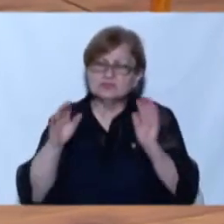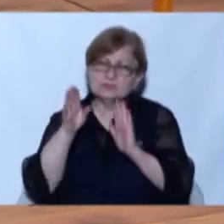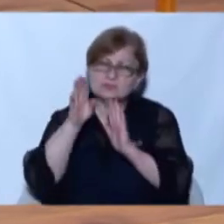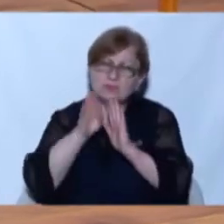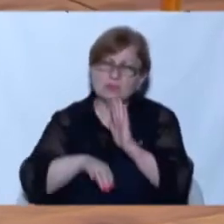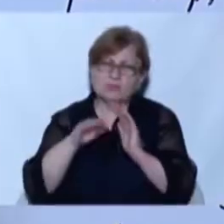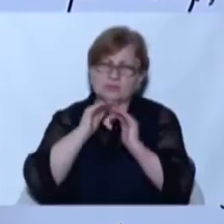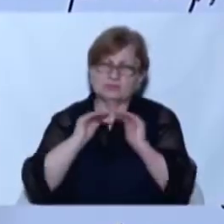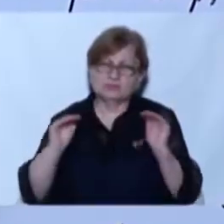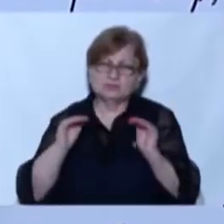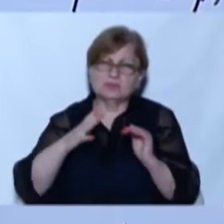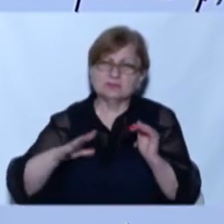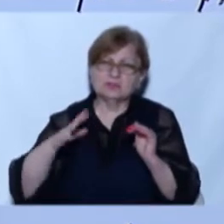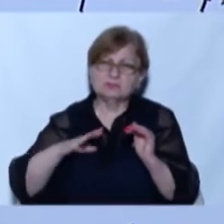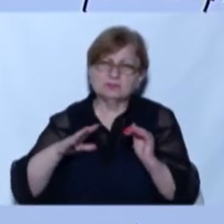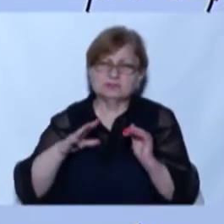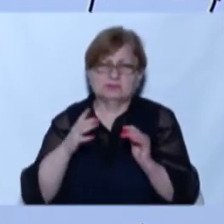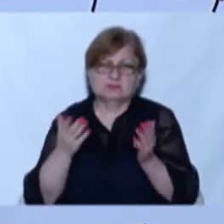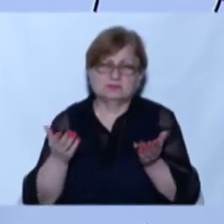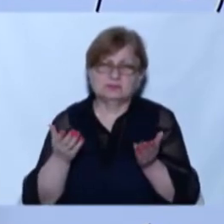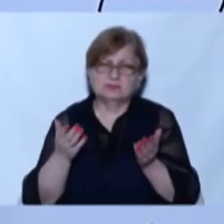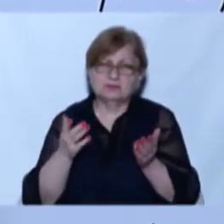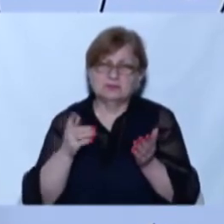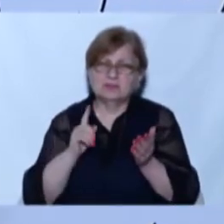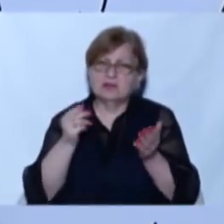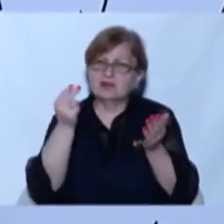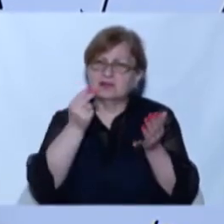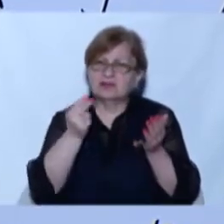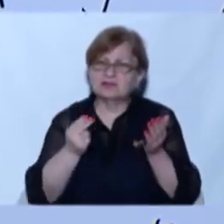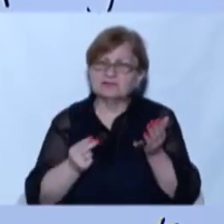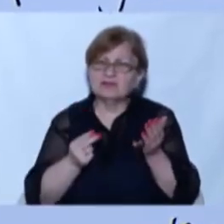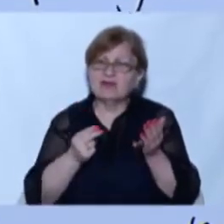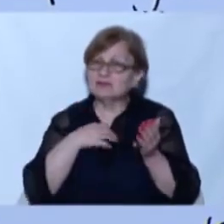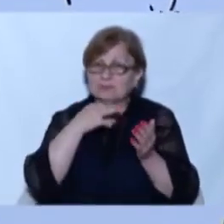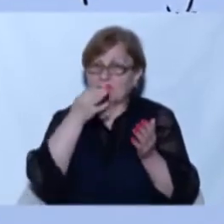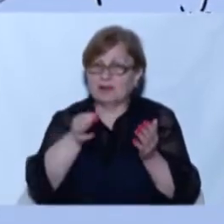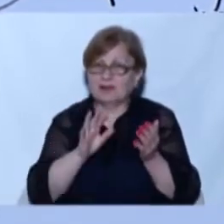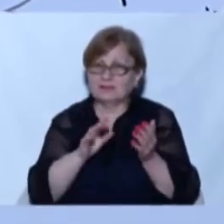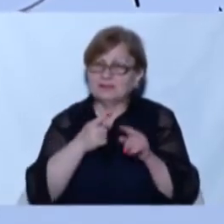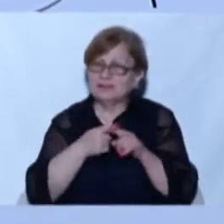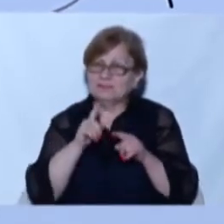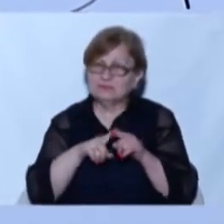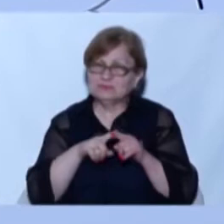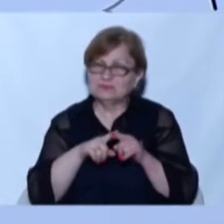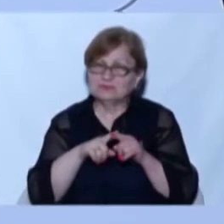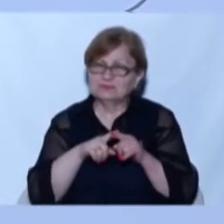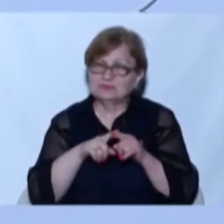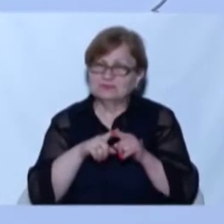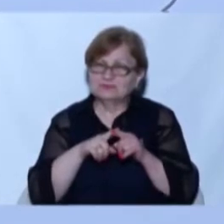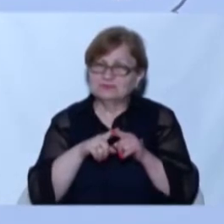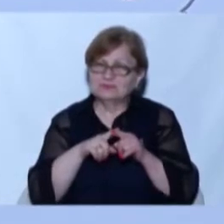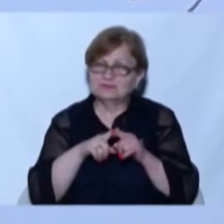უფრო იმედიანი მოლოდინის სიმღერა. რა მივახატე? ამას არ გაჩვენებთ, იმიტომ რომ